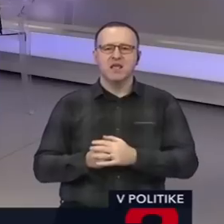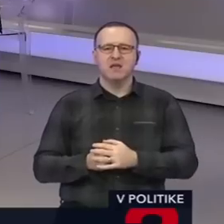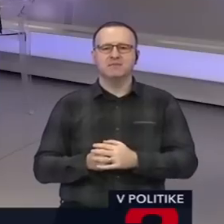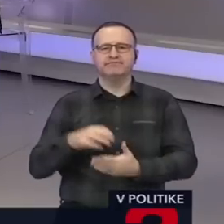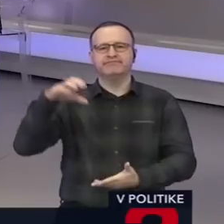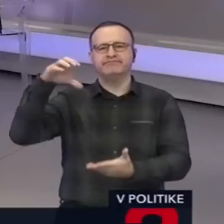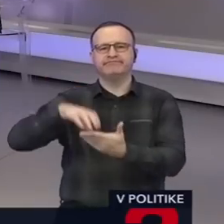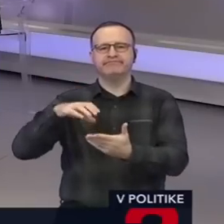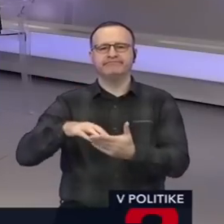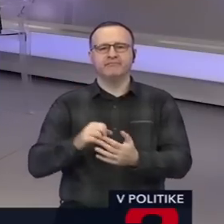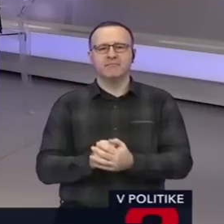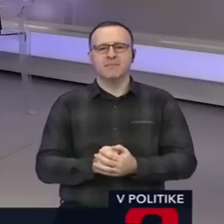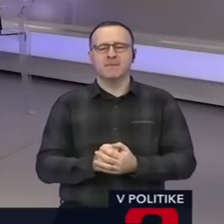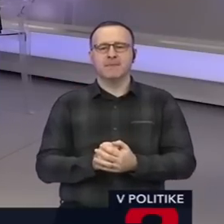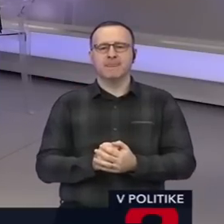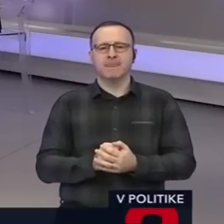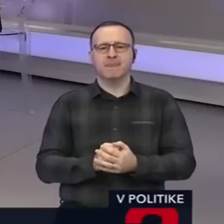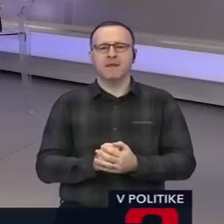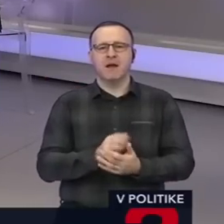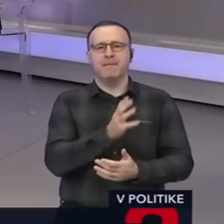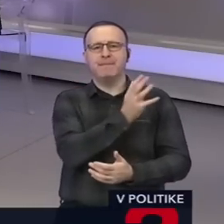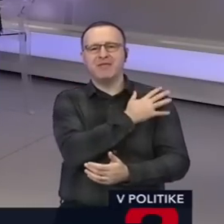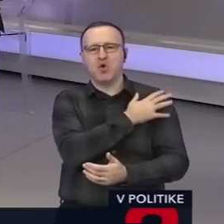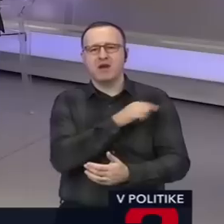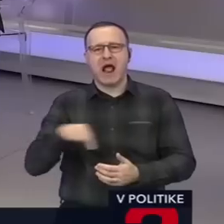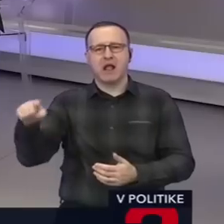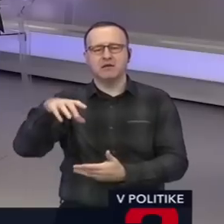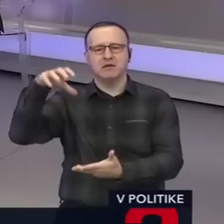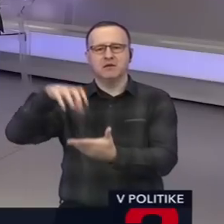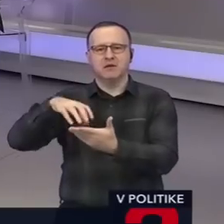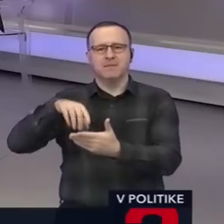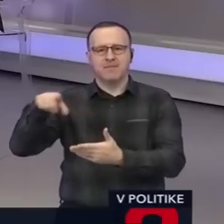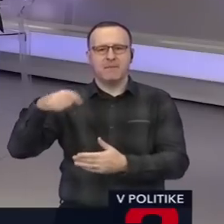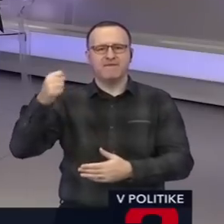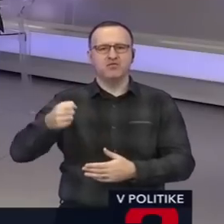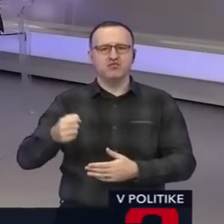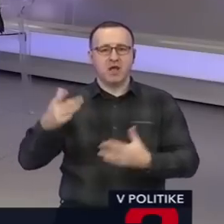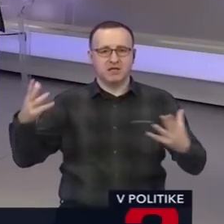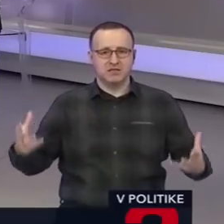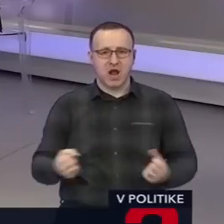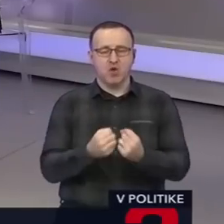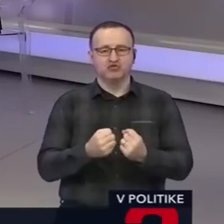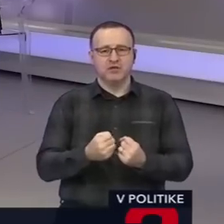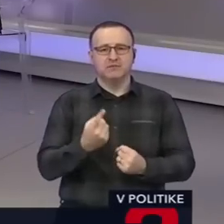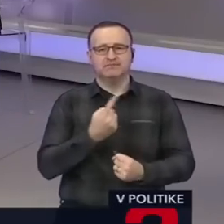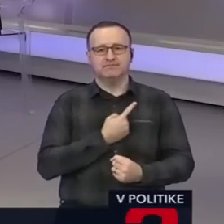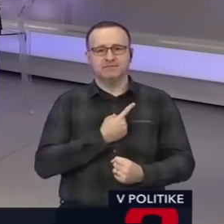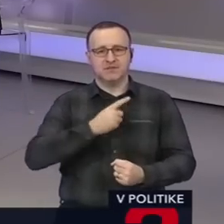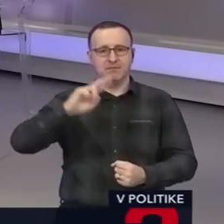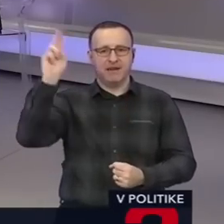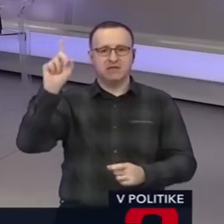v Peterburgu funguje. Prihlásil sa k nej za ostatné 2 týždne, k jej založeniu a k jej vlastníctvu